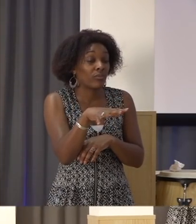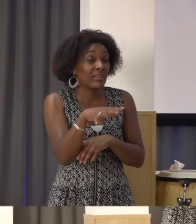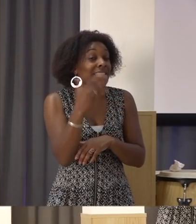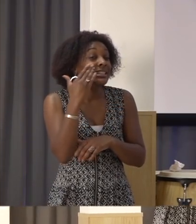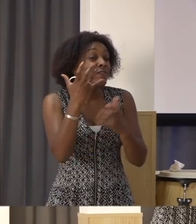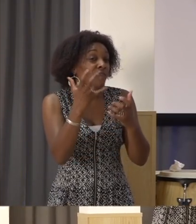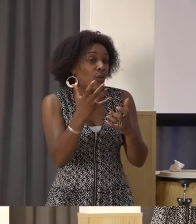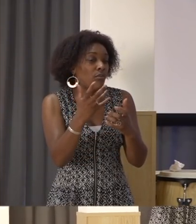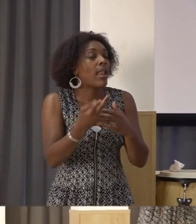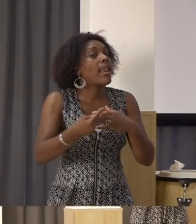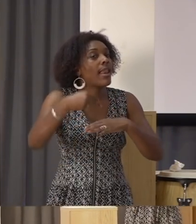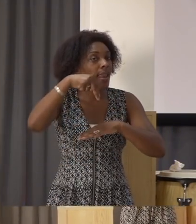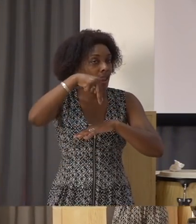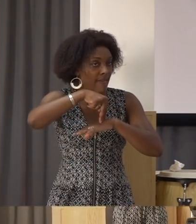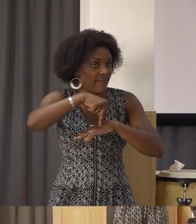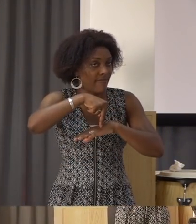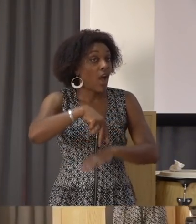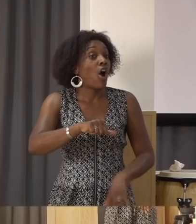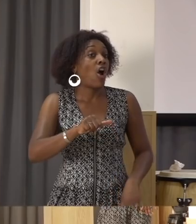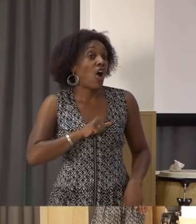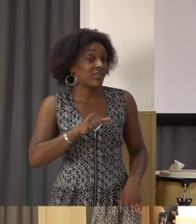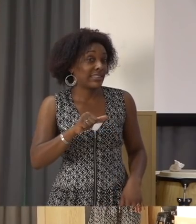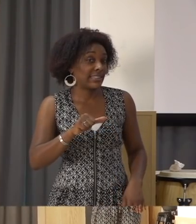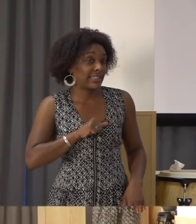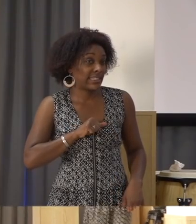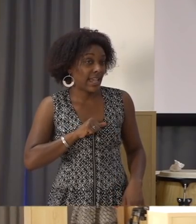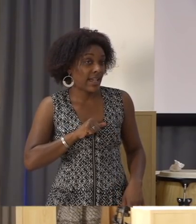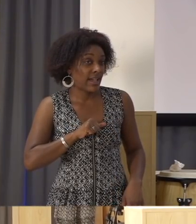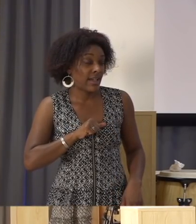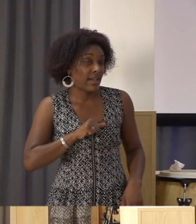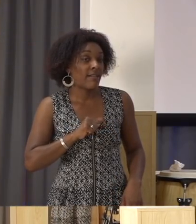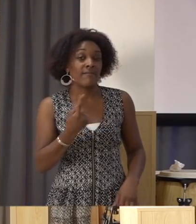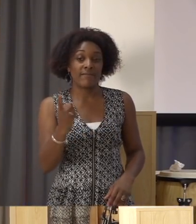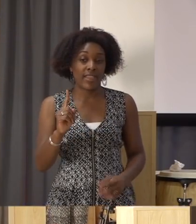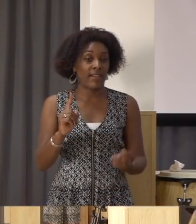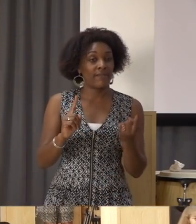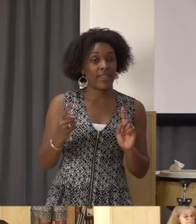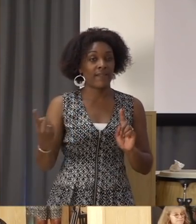vous pouvez vous lever à votre place, les anciens vont avancer, on fera face à vous, on va prier pour vous.